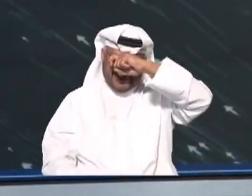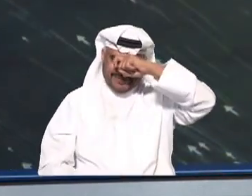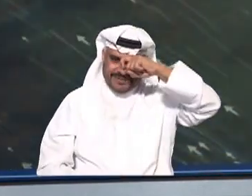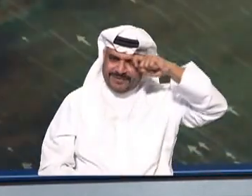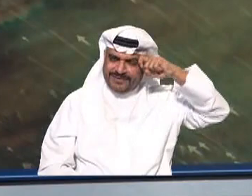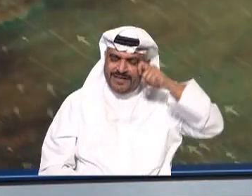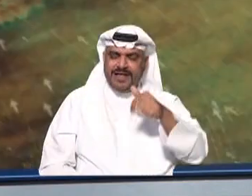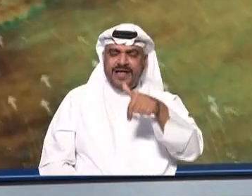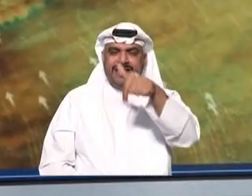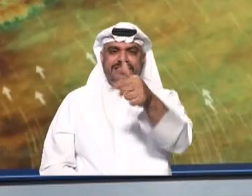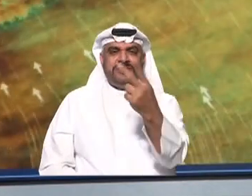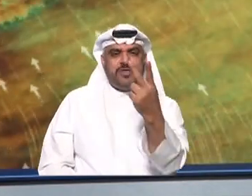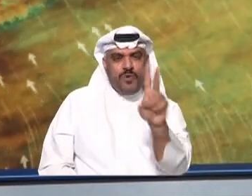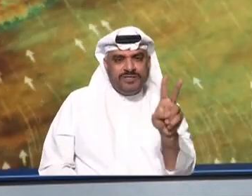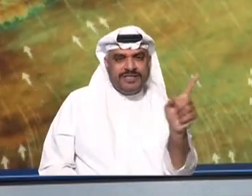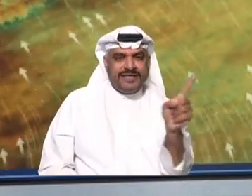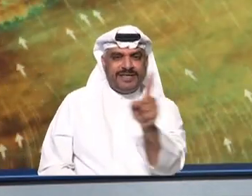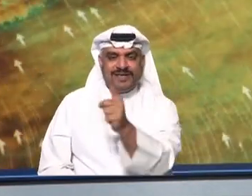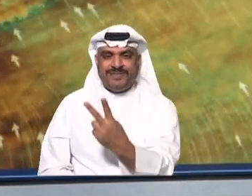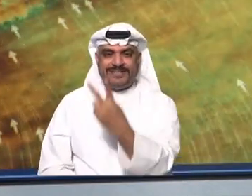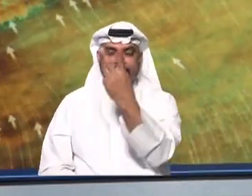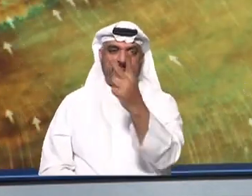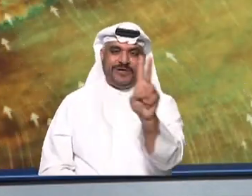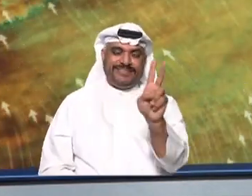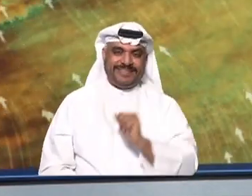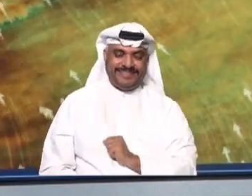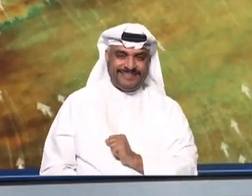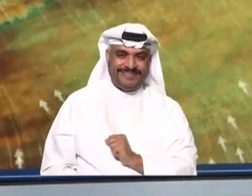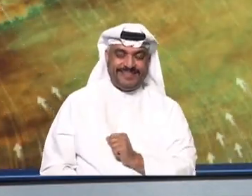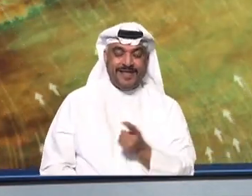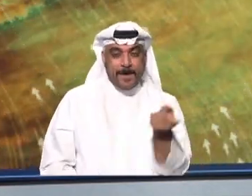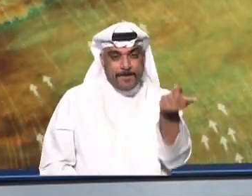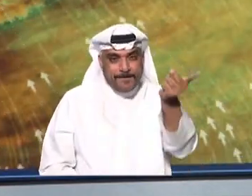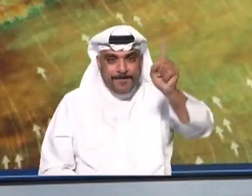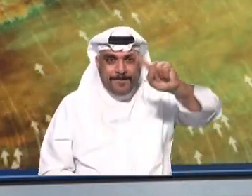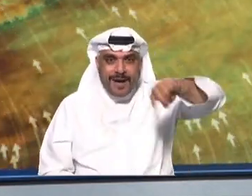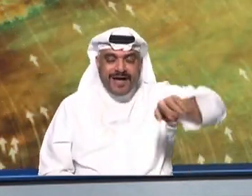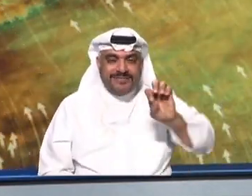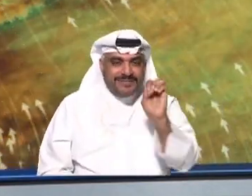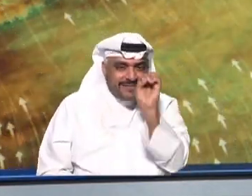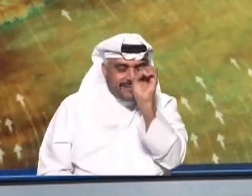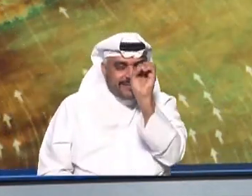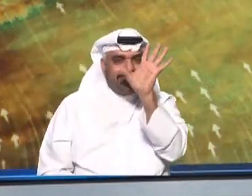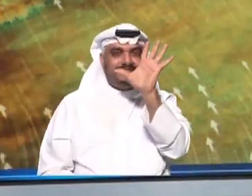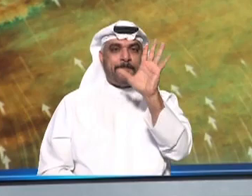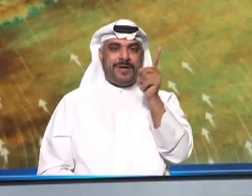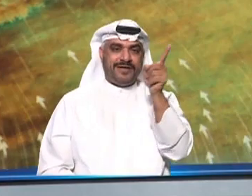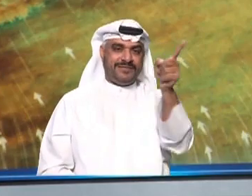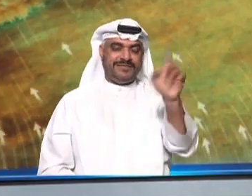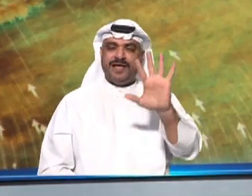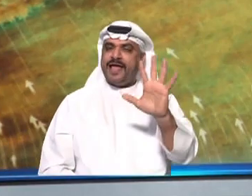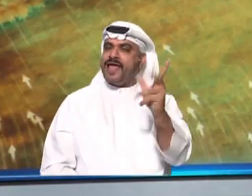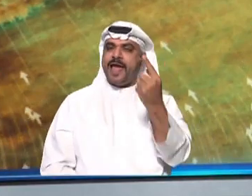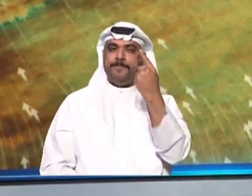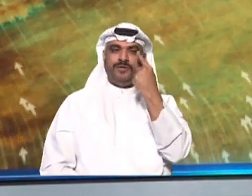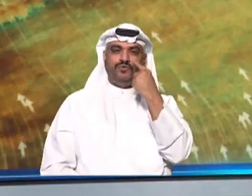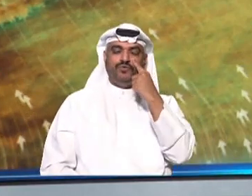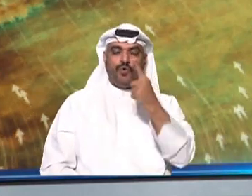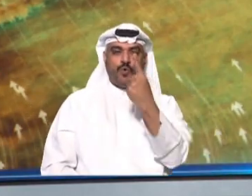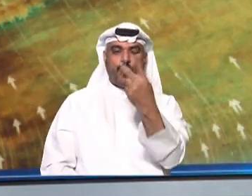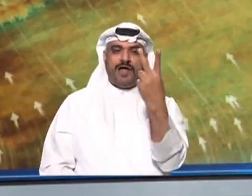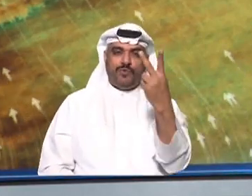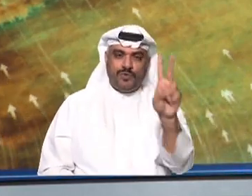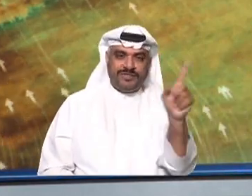بين 26 و27 درجة مئوية. مع بداية دخول ساعات الصباح الأولى متوقع أن تراوح درجات الحرارة الصغرى ما بين